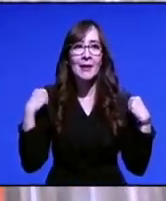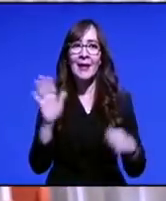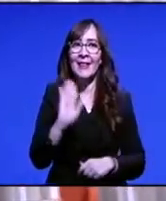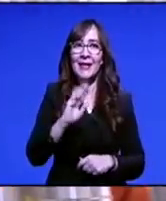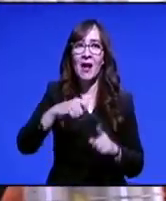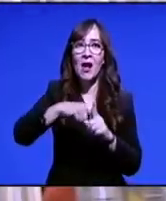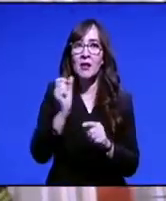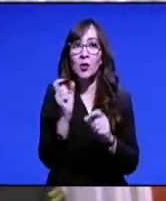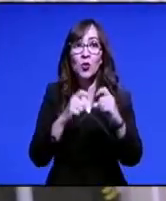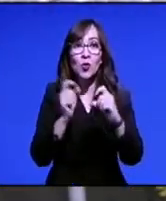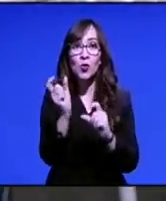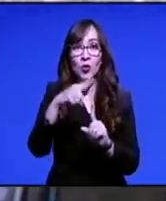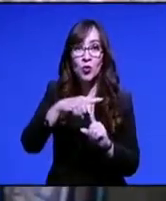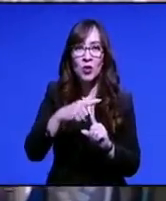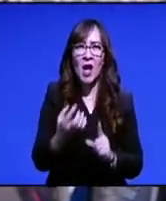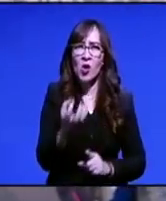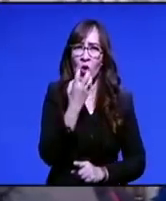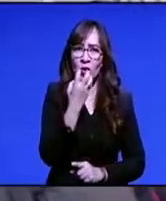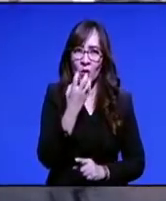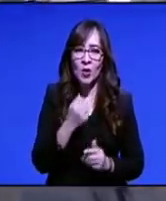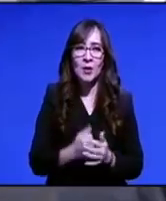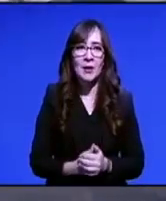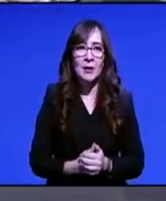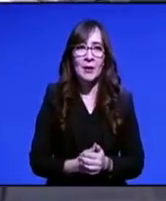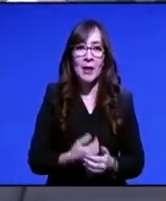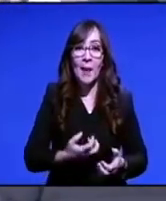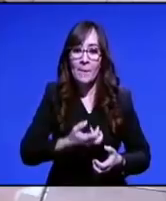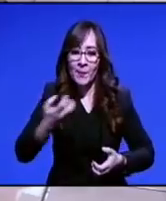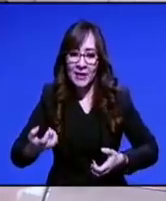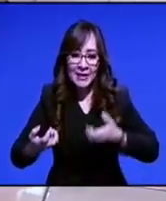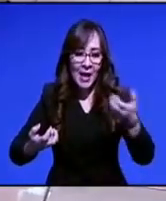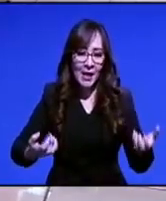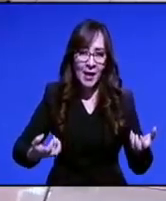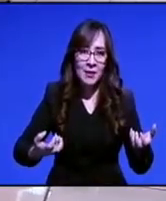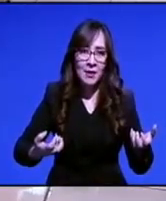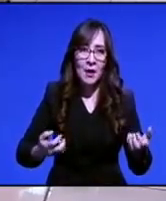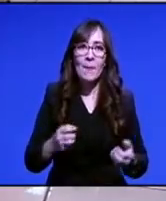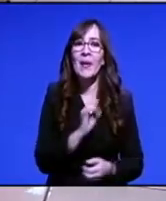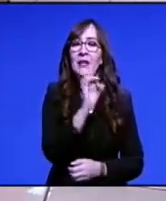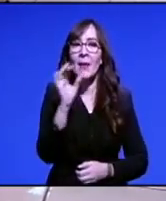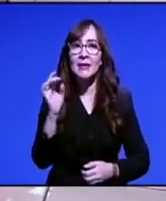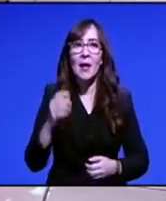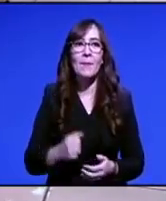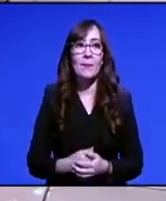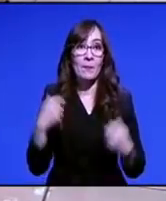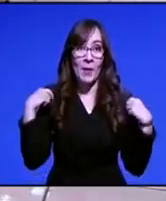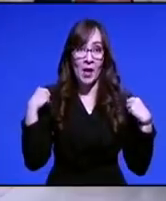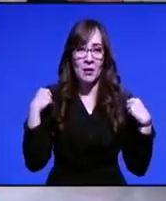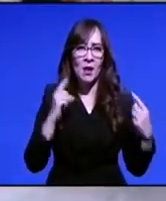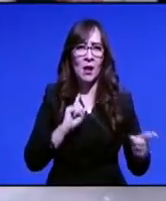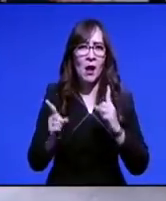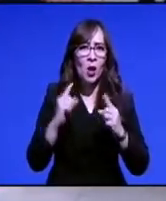kotor. Juga menyesuaikan dengan jenis dan bobot pakaiannya. Jadi, bila pakaian Anda memiliki nilai harga